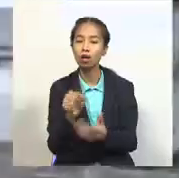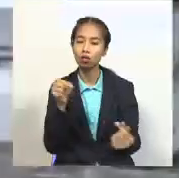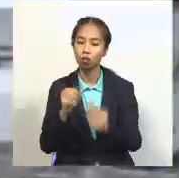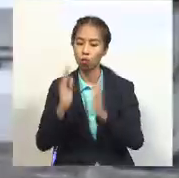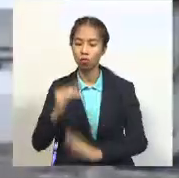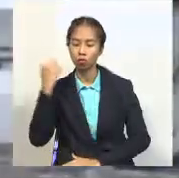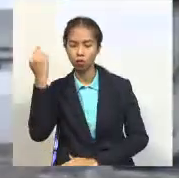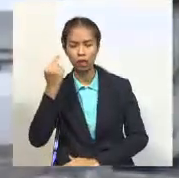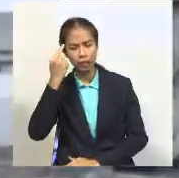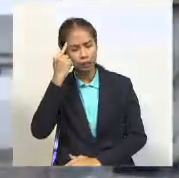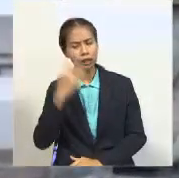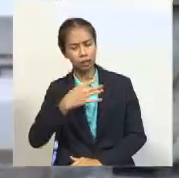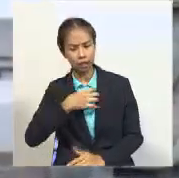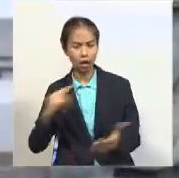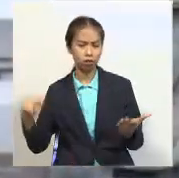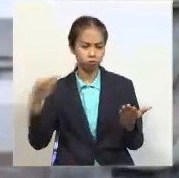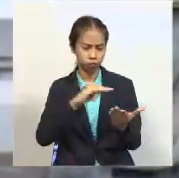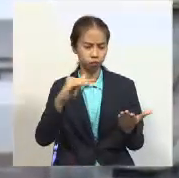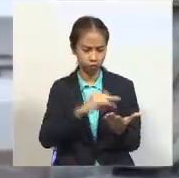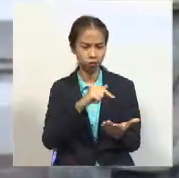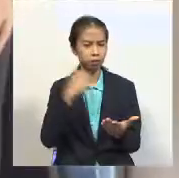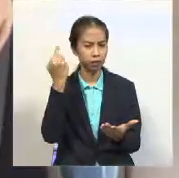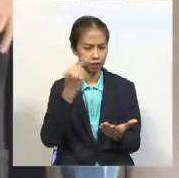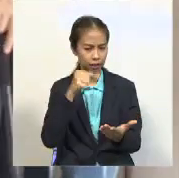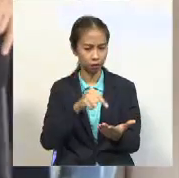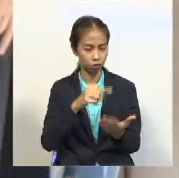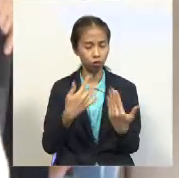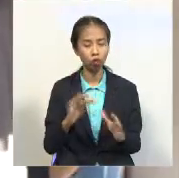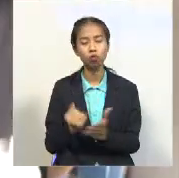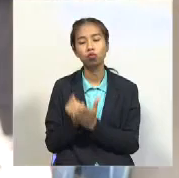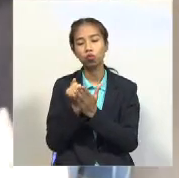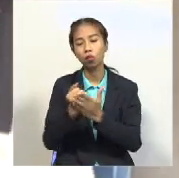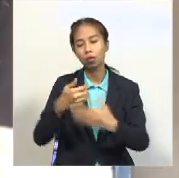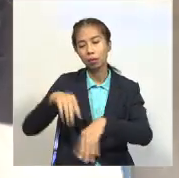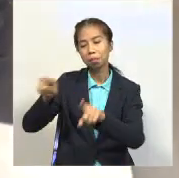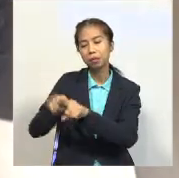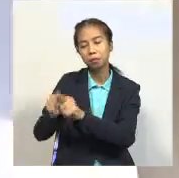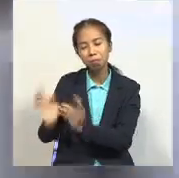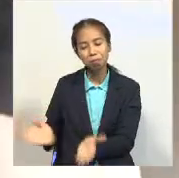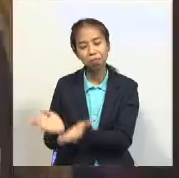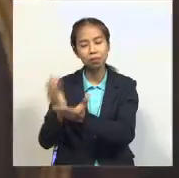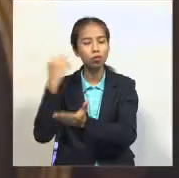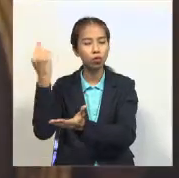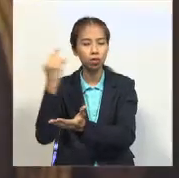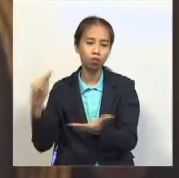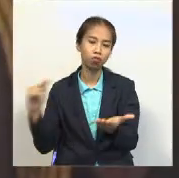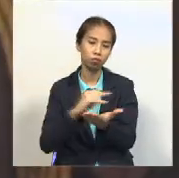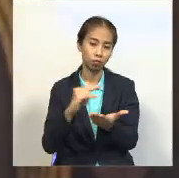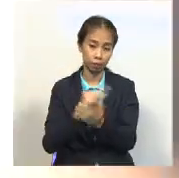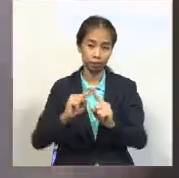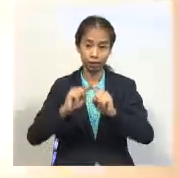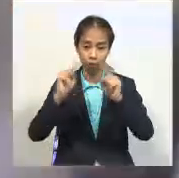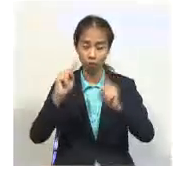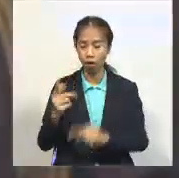ดานักท่องเที่ยวนั้นตัดสินใจเดินทางมาง่ายขึ้นแล้วก็เป็นการช่วยกระตุ้นการท่องเที่ยวซึ่งโดยหลักๆแล้วที่ครม.ไม่เห็นช